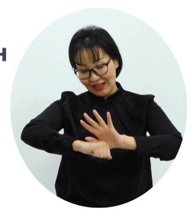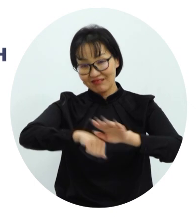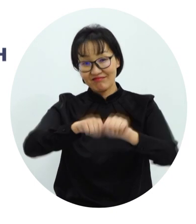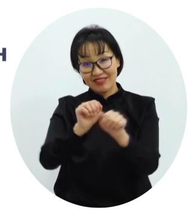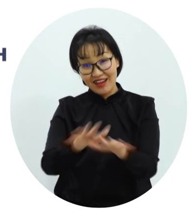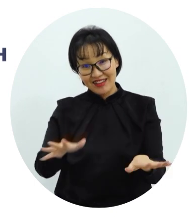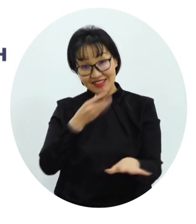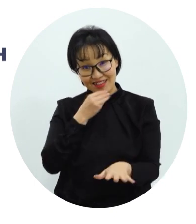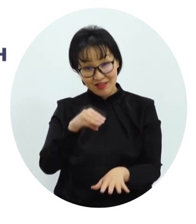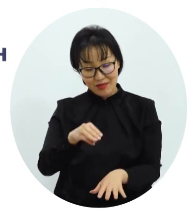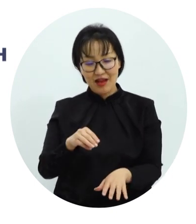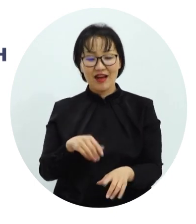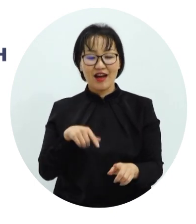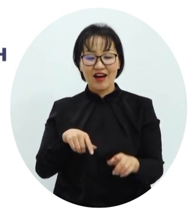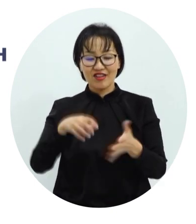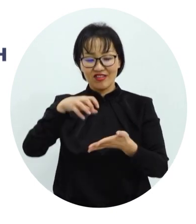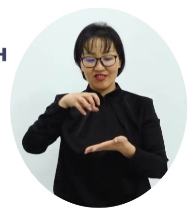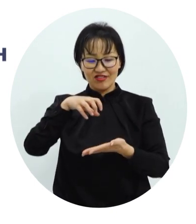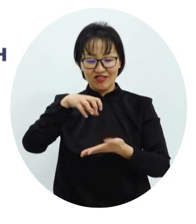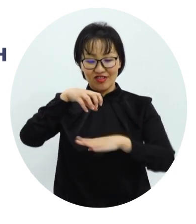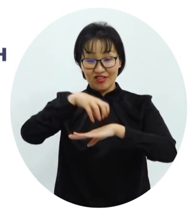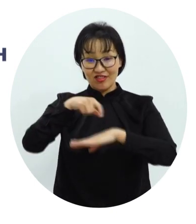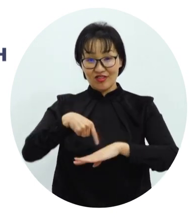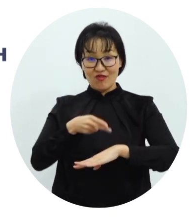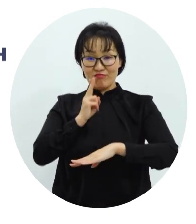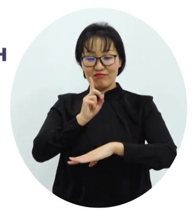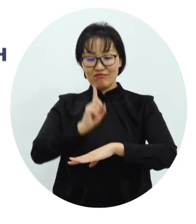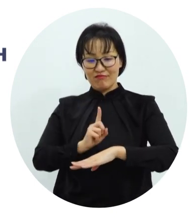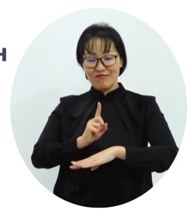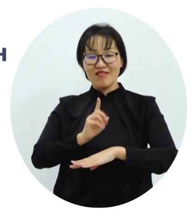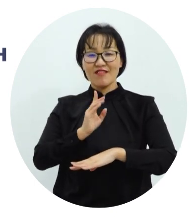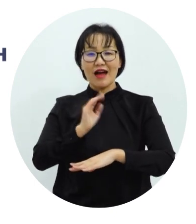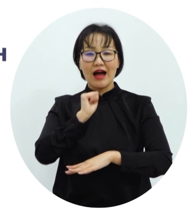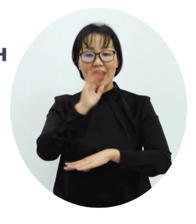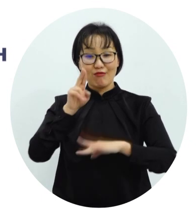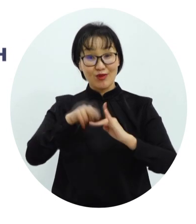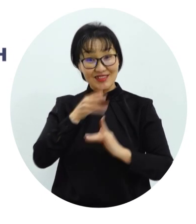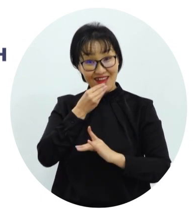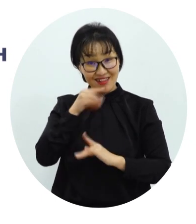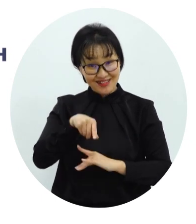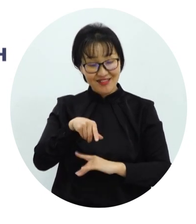Гэрийн хойм аав соох сайхан байсан байна. Өшөө ээж орж ирэх сайхан.